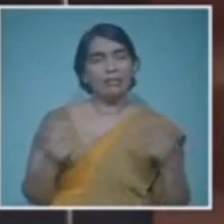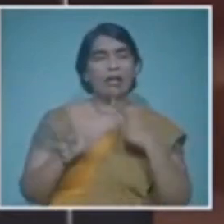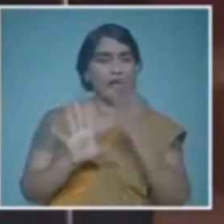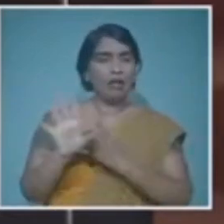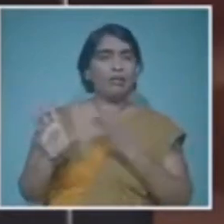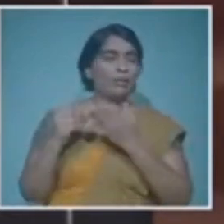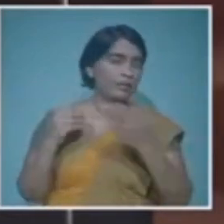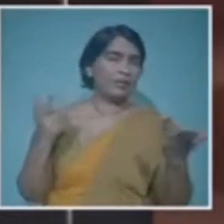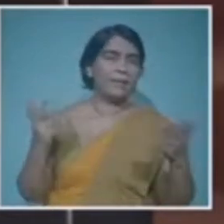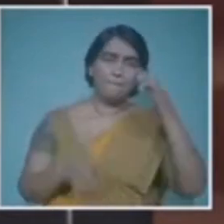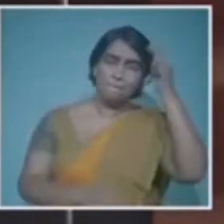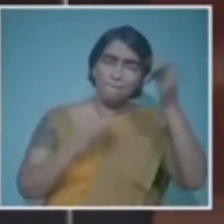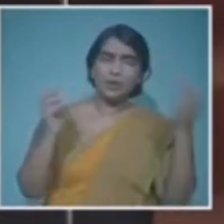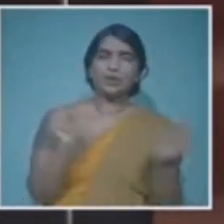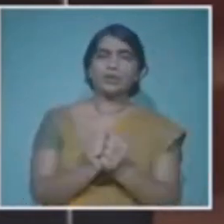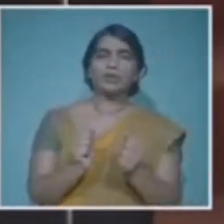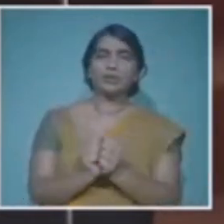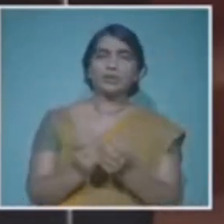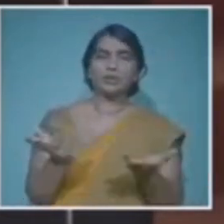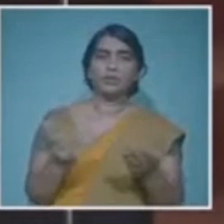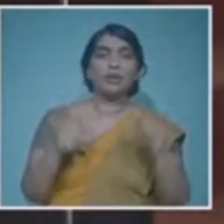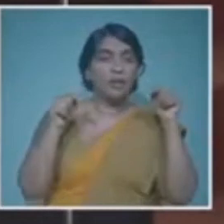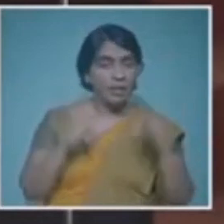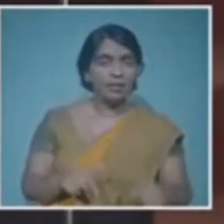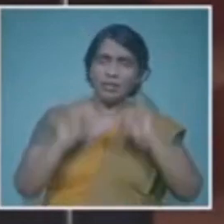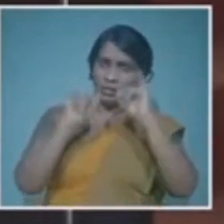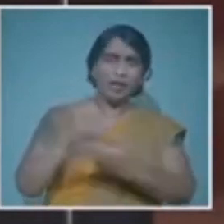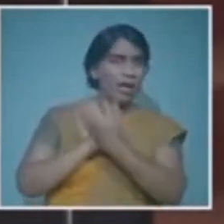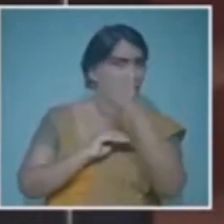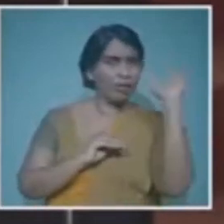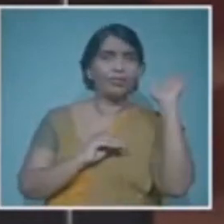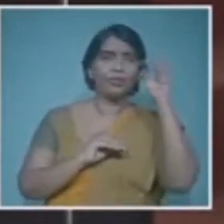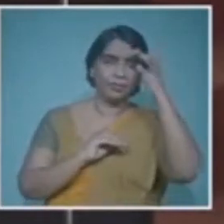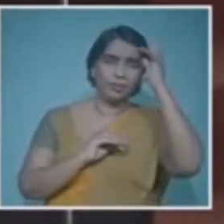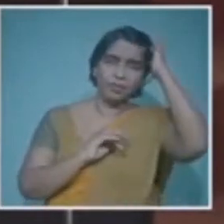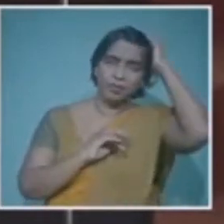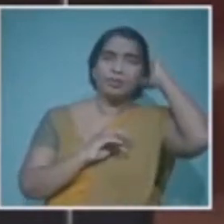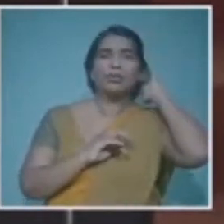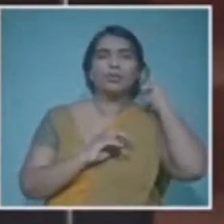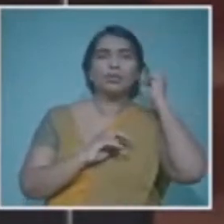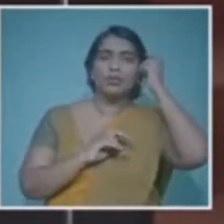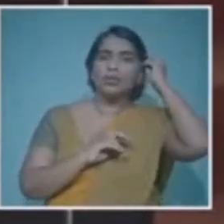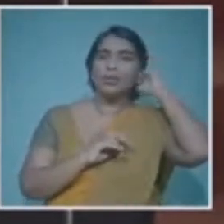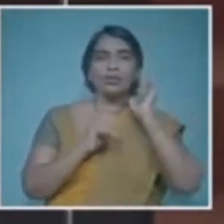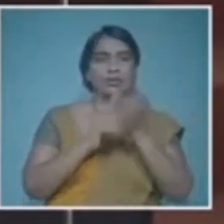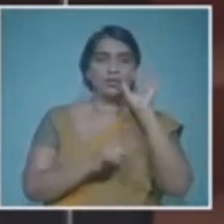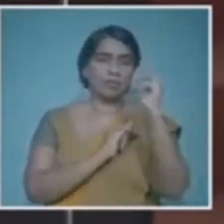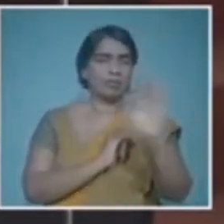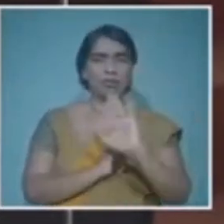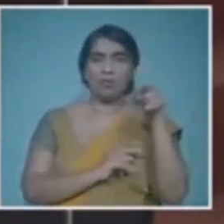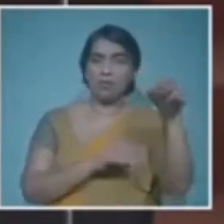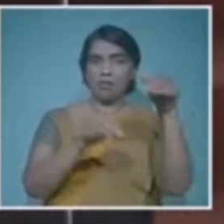තුනේ පිස්සු කෙලියේ. දැන්වත් මේක දාලා යන්න. අපි ජනාධිපතිතුමාට දොස් කියන්නේ නැහැ. මොකද එතුමා